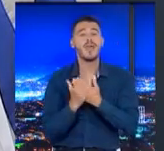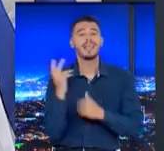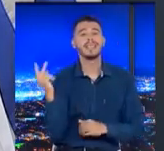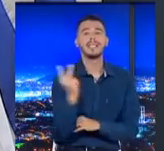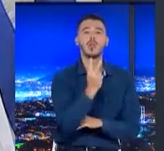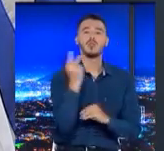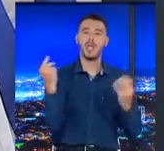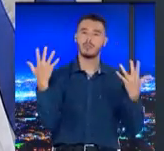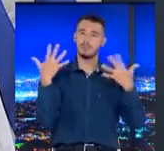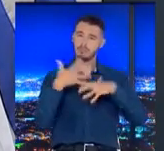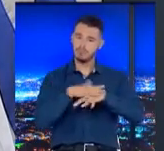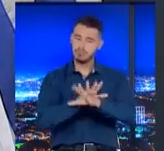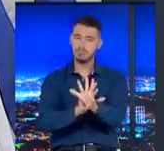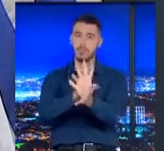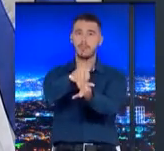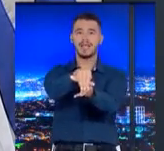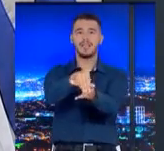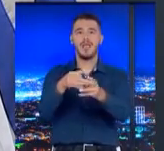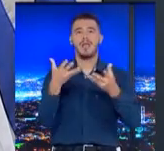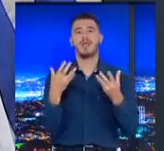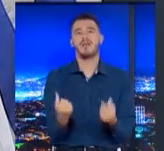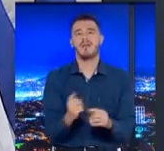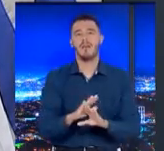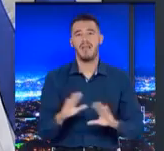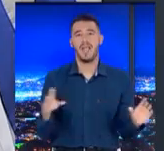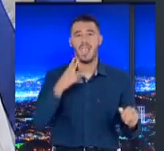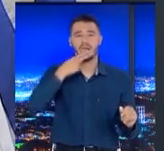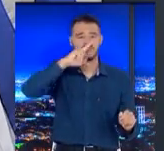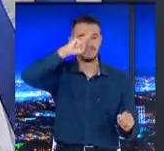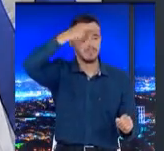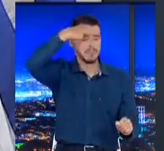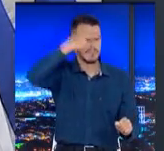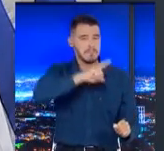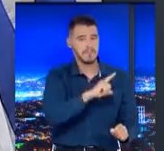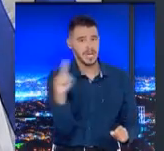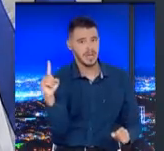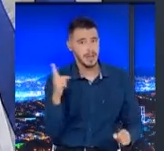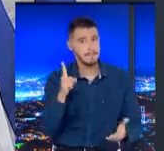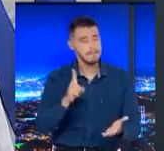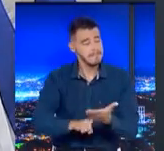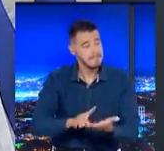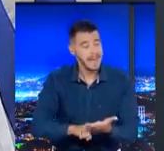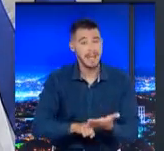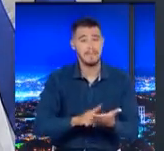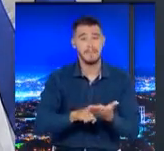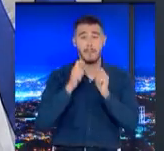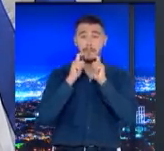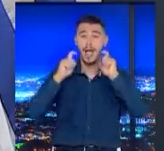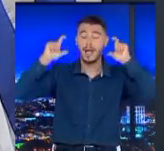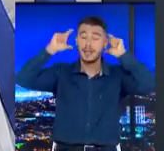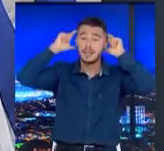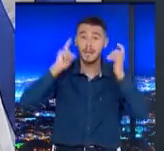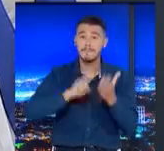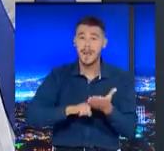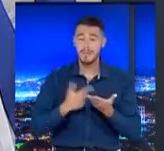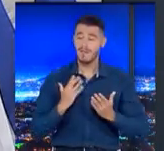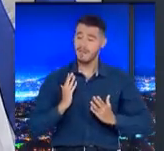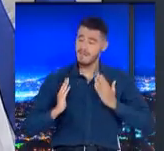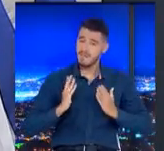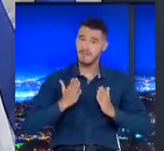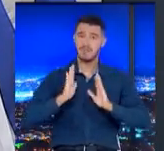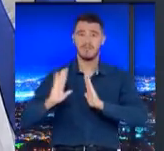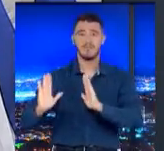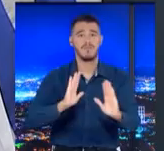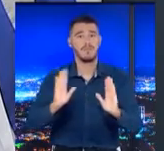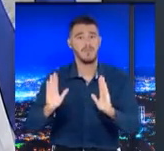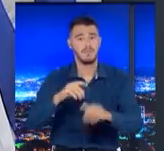στίγμα, πως η συμπάθειά μας προς τους φίλους μας, προς το διπλανό μας, πρέπει να συνεχιστεί, πρέπει να εκδηλώνεται, προσωρινά